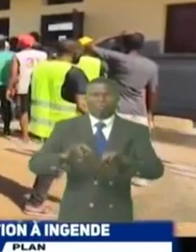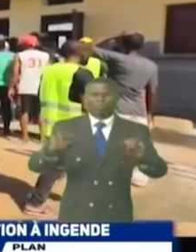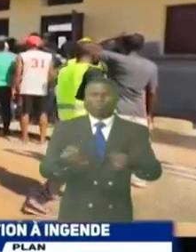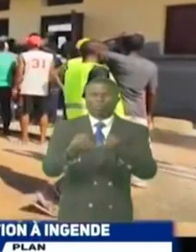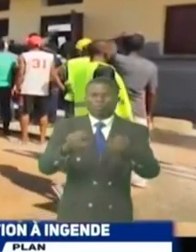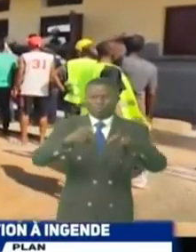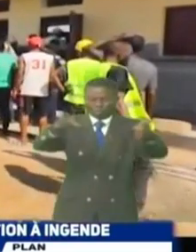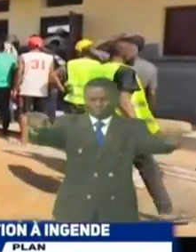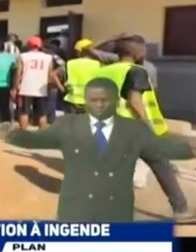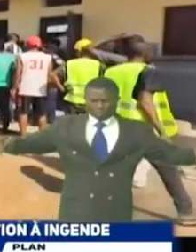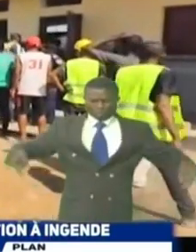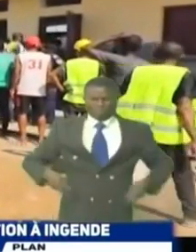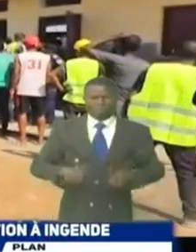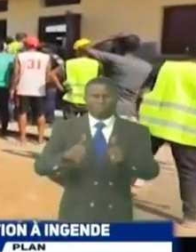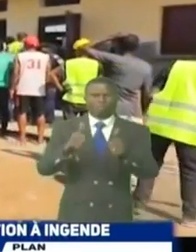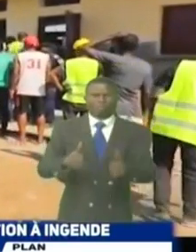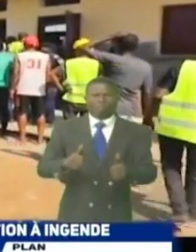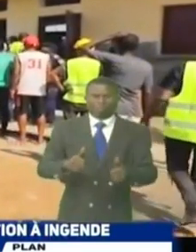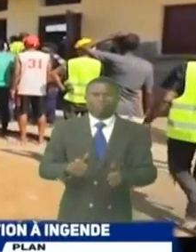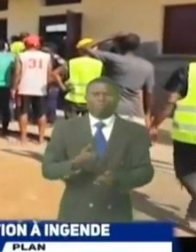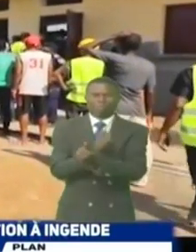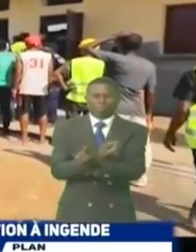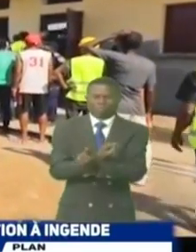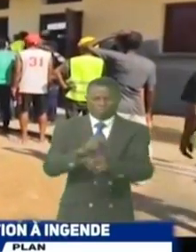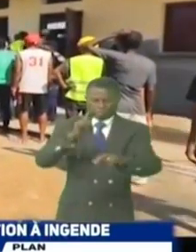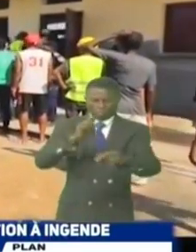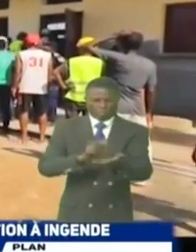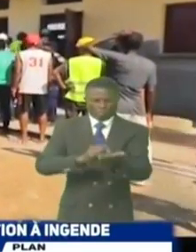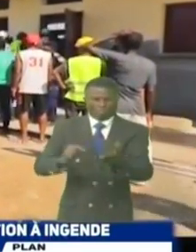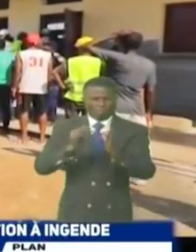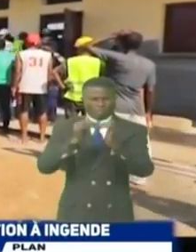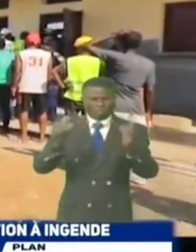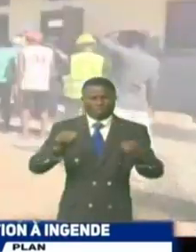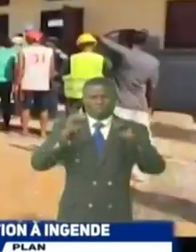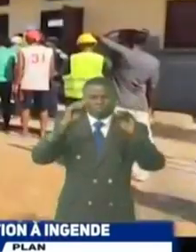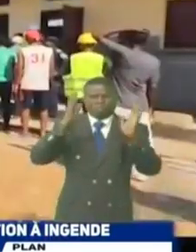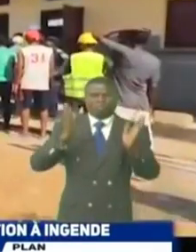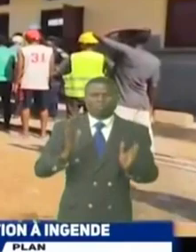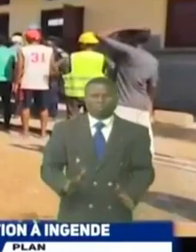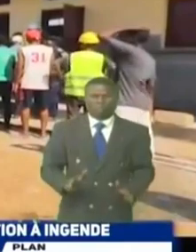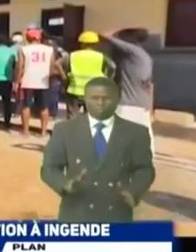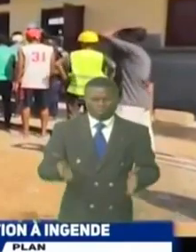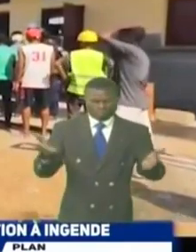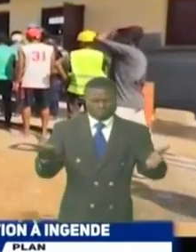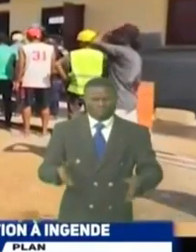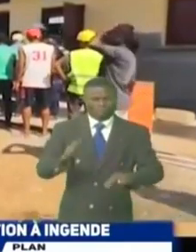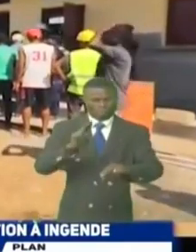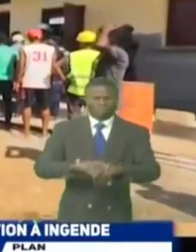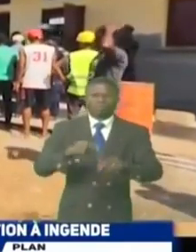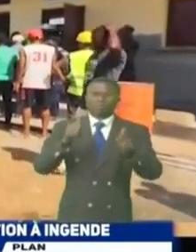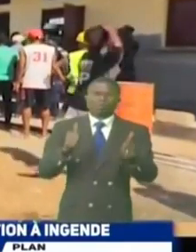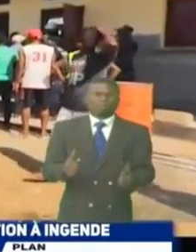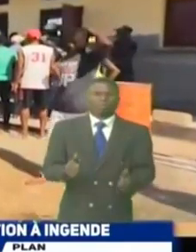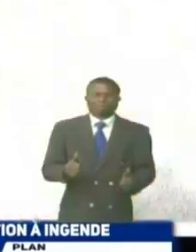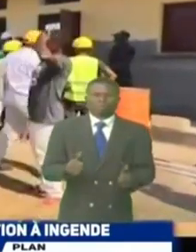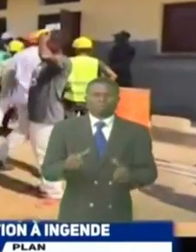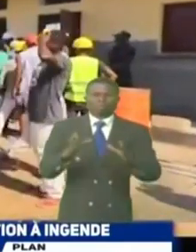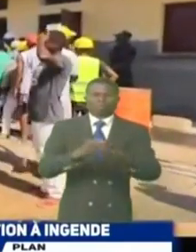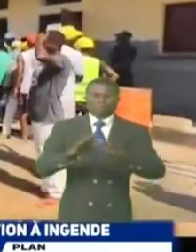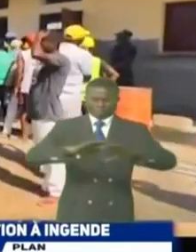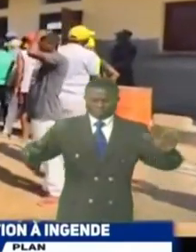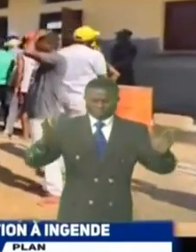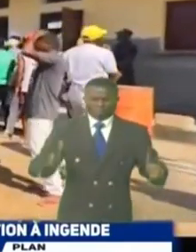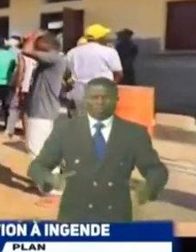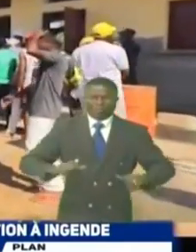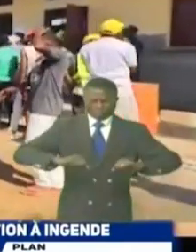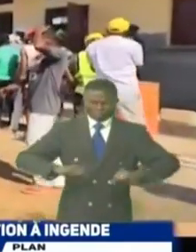la cour, de rester dans la salle et calme, les enseignants, ils sont là bien assis, avec des tables